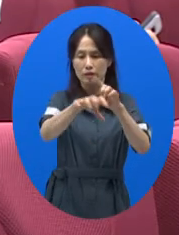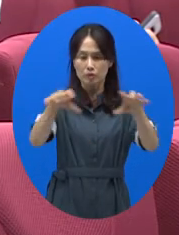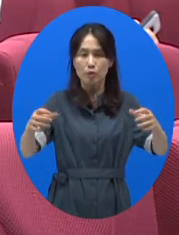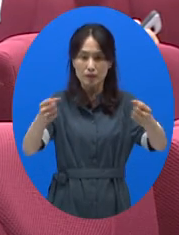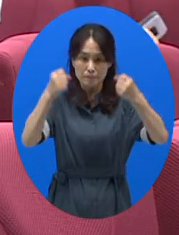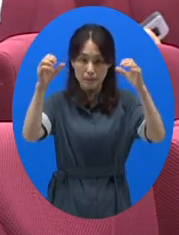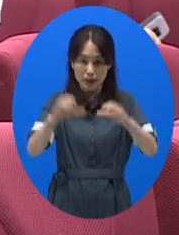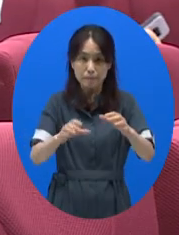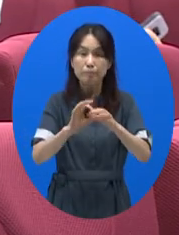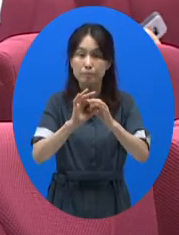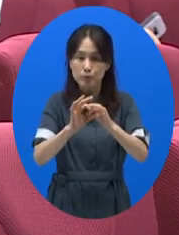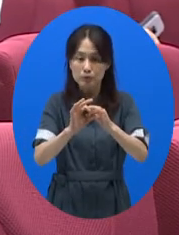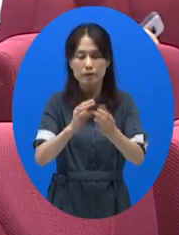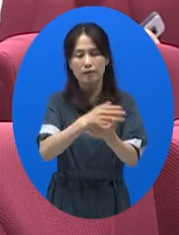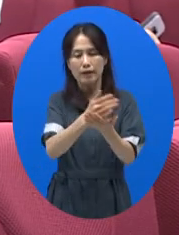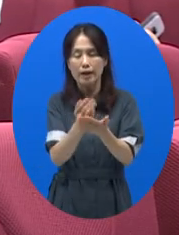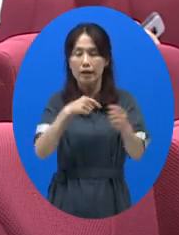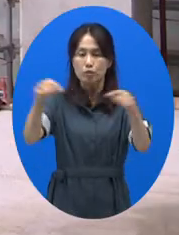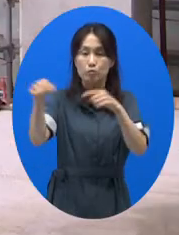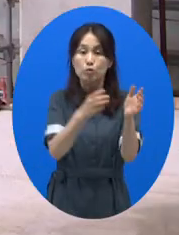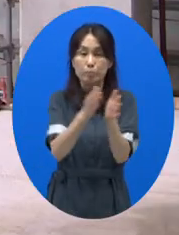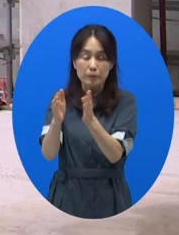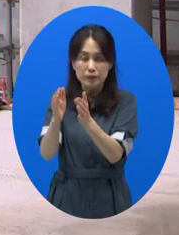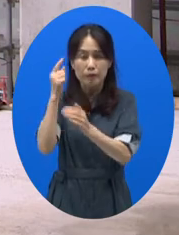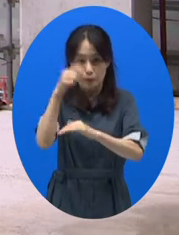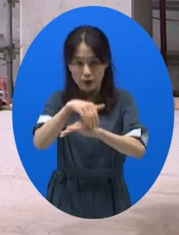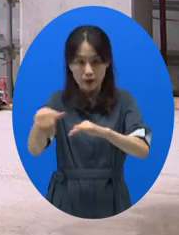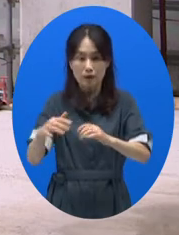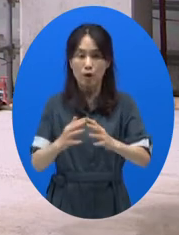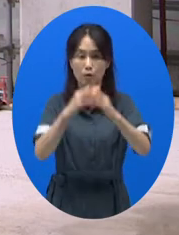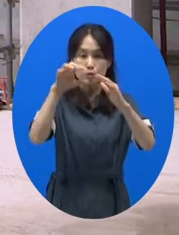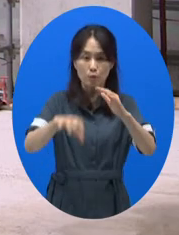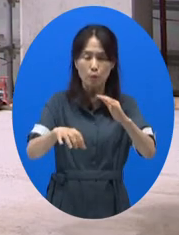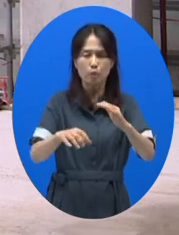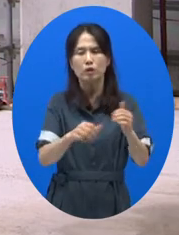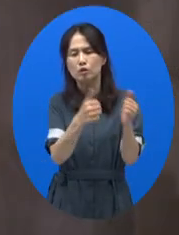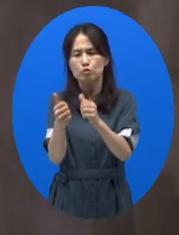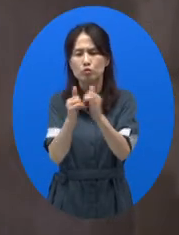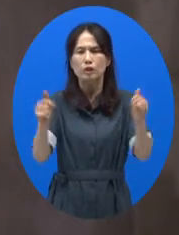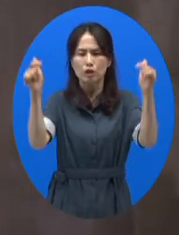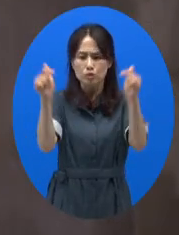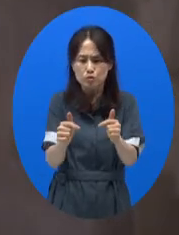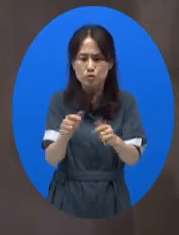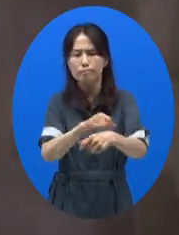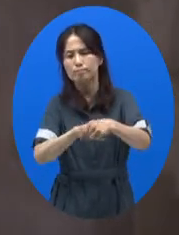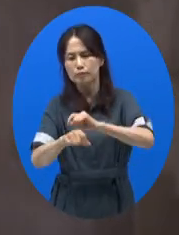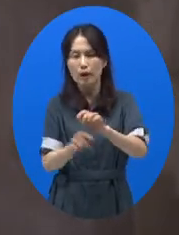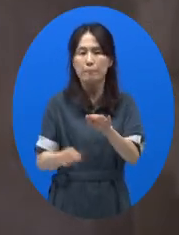협력을 통해 다양한 정책을 마련하고 건설 공사장 내 사망사고 감축에